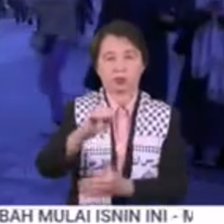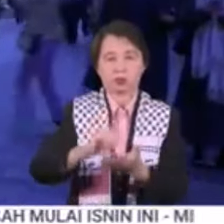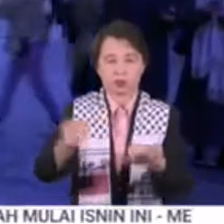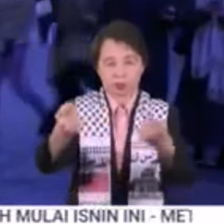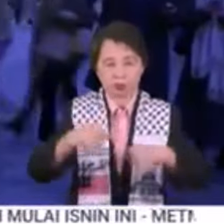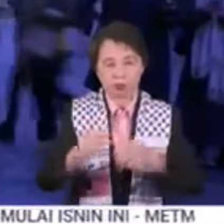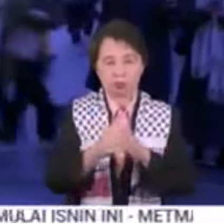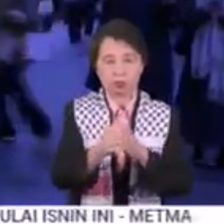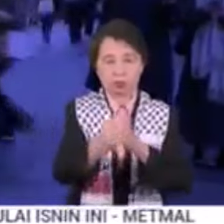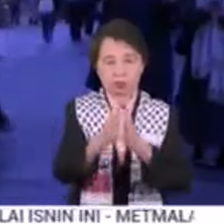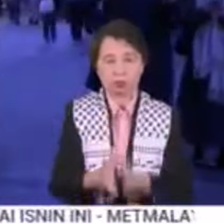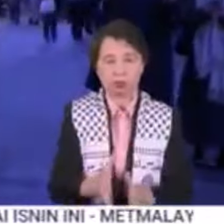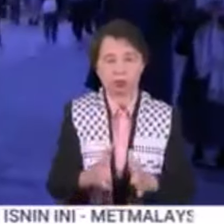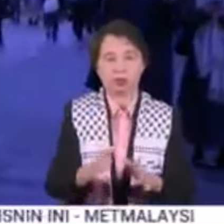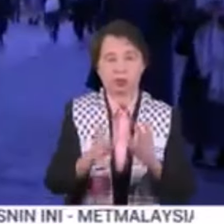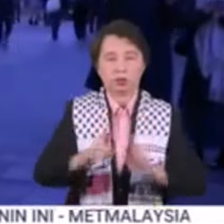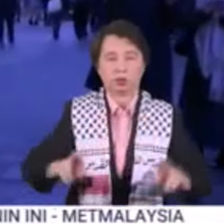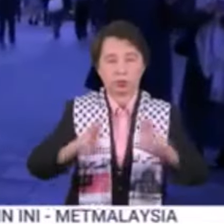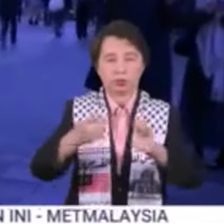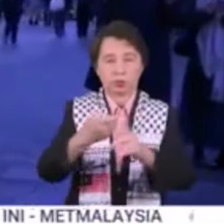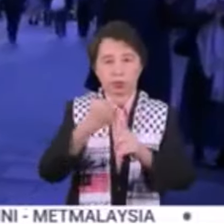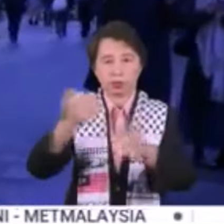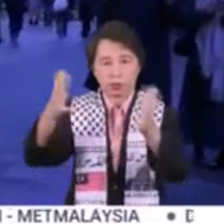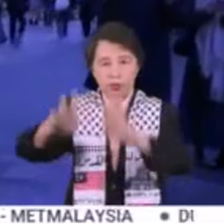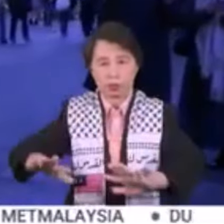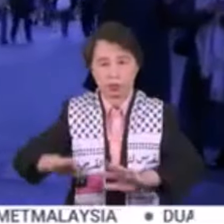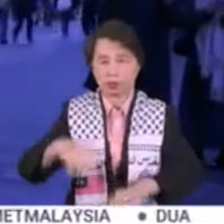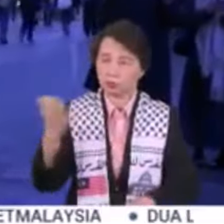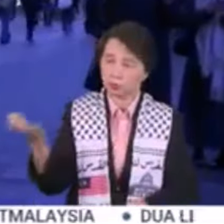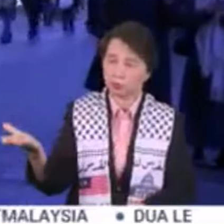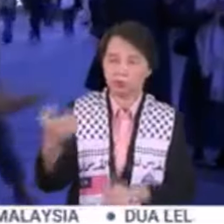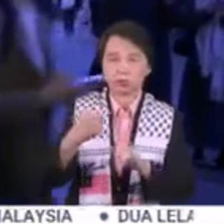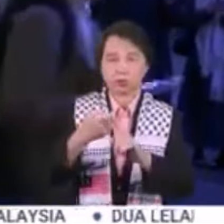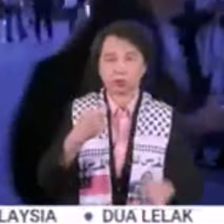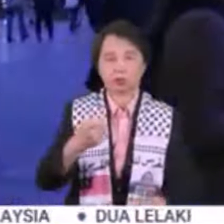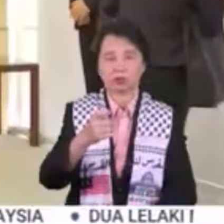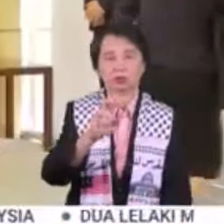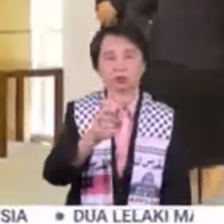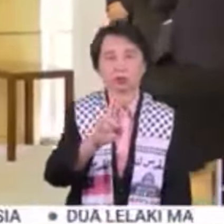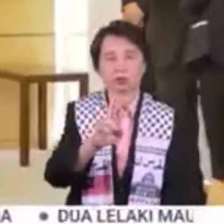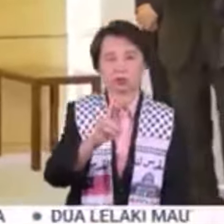dihadiri pemimpin utama blok ASEAN. Jabatan Robert, Tokyo, RTM.